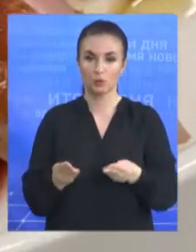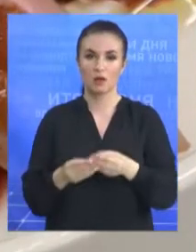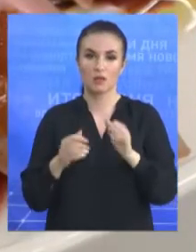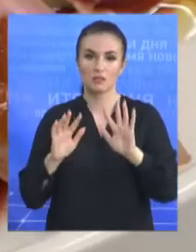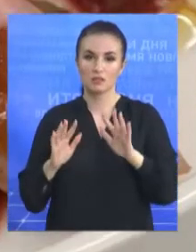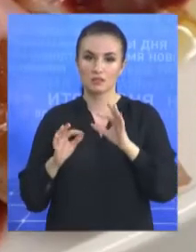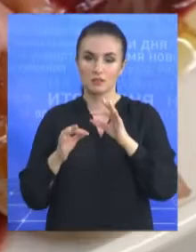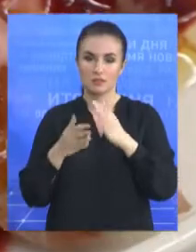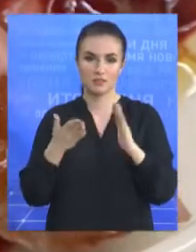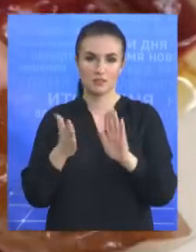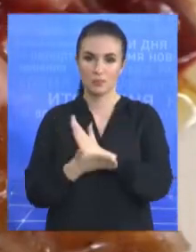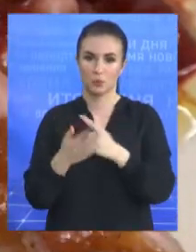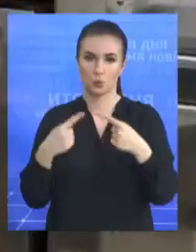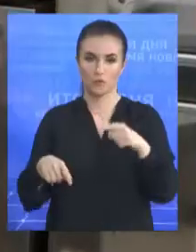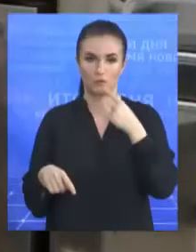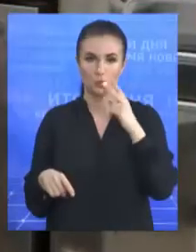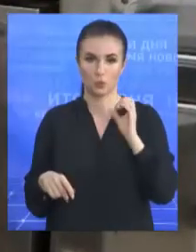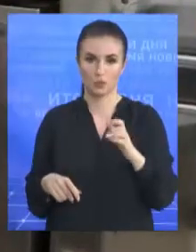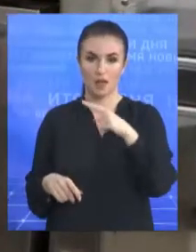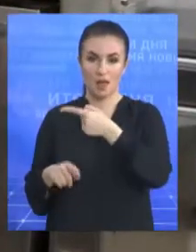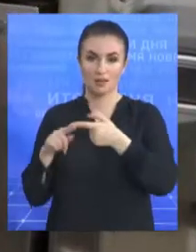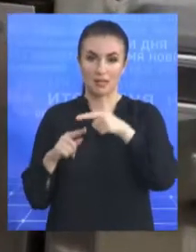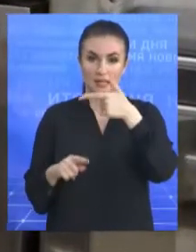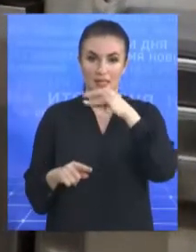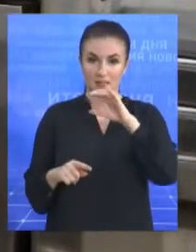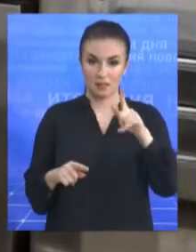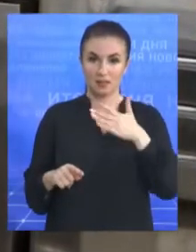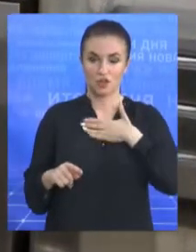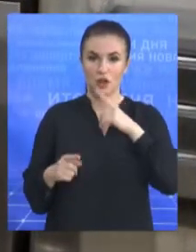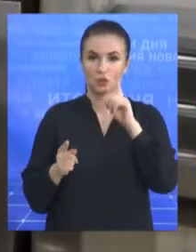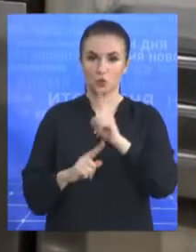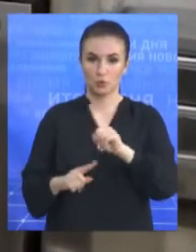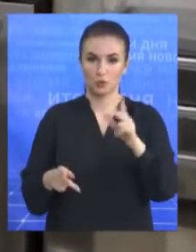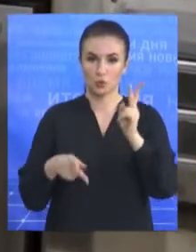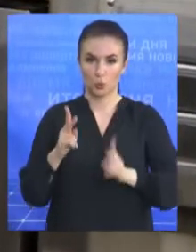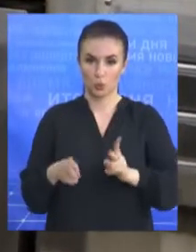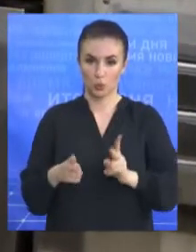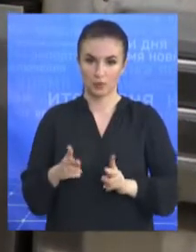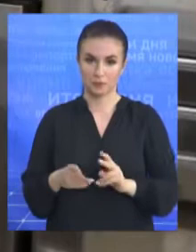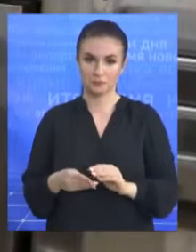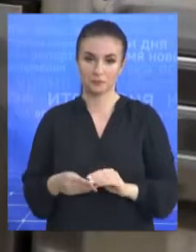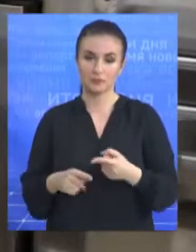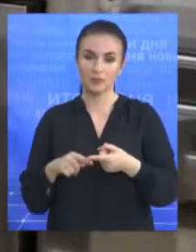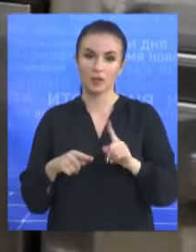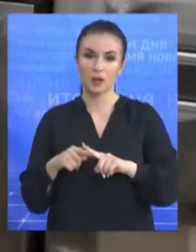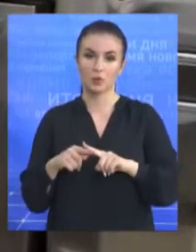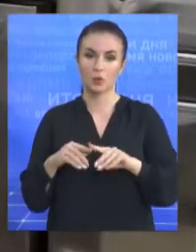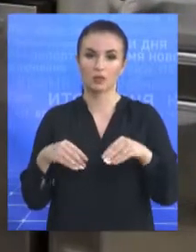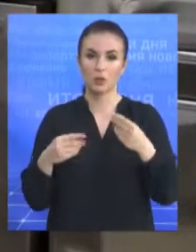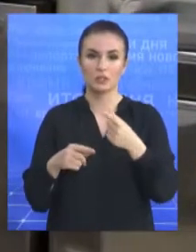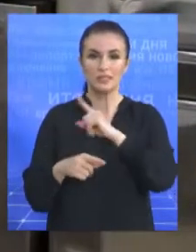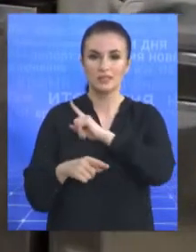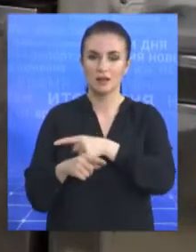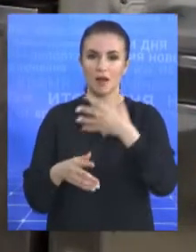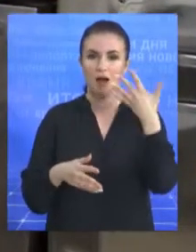обретают совершенно новый интересный вкус. Этот гриль – это еще одна из особенностей нашей кухни, который дает